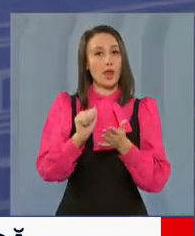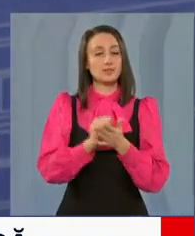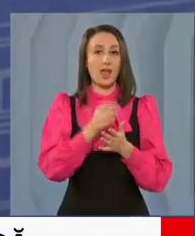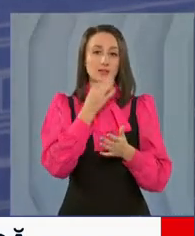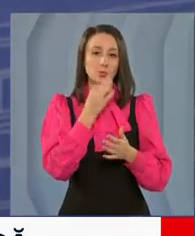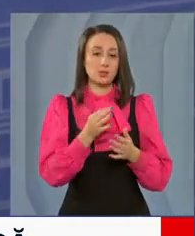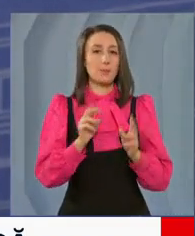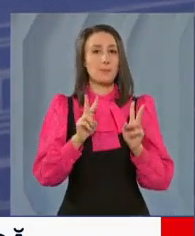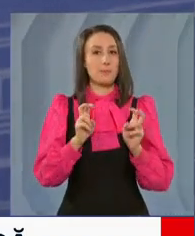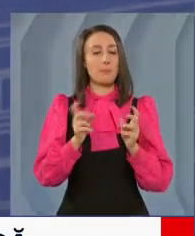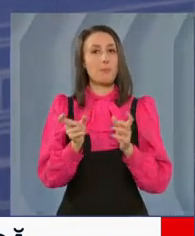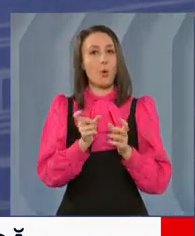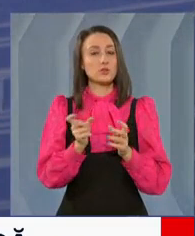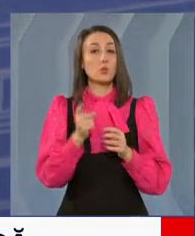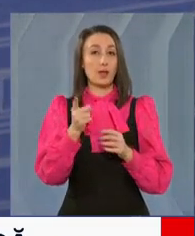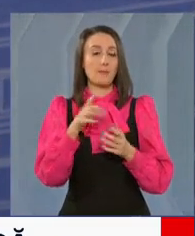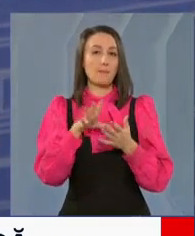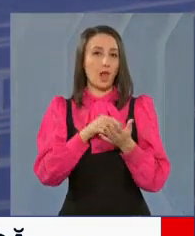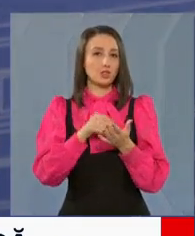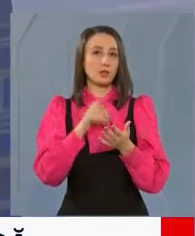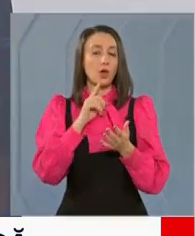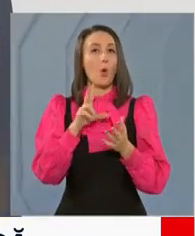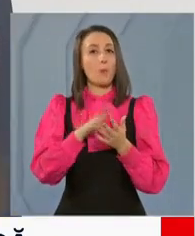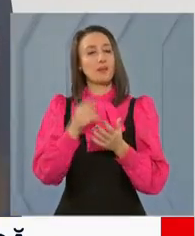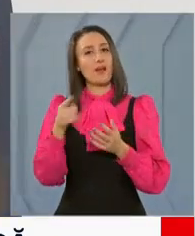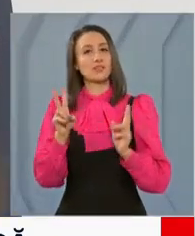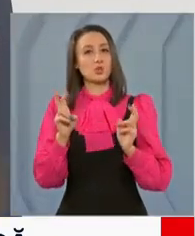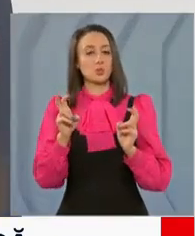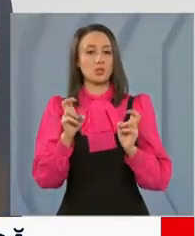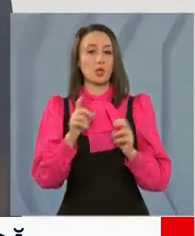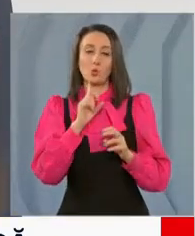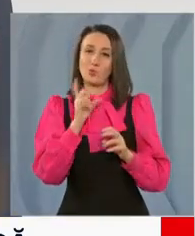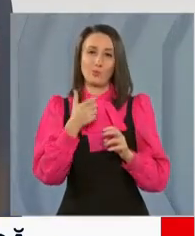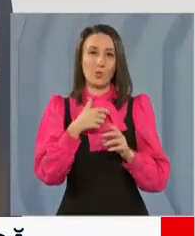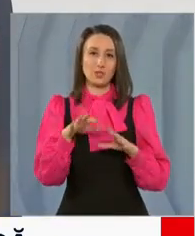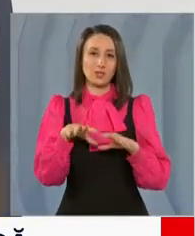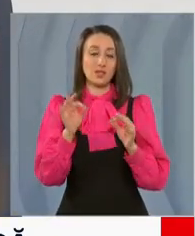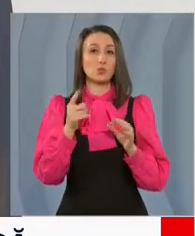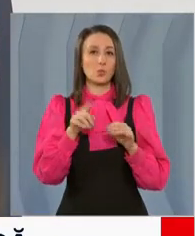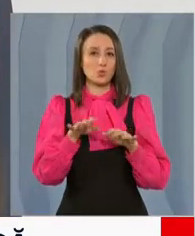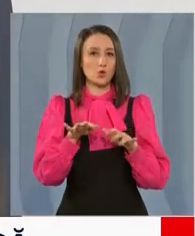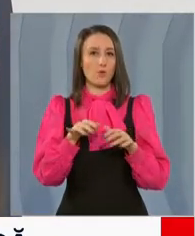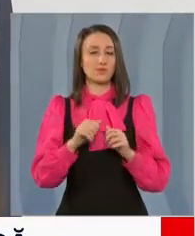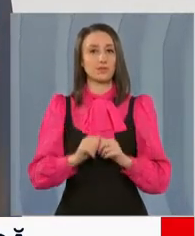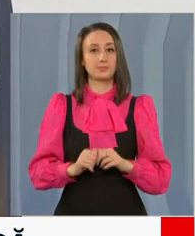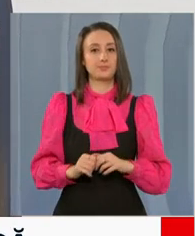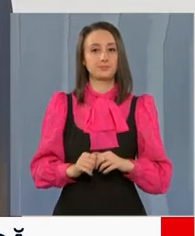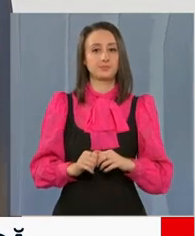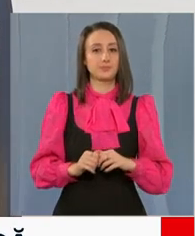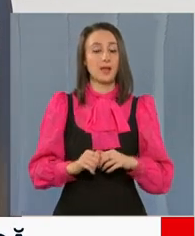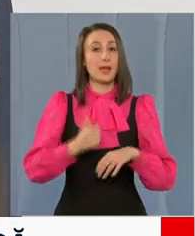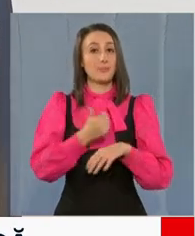Șercan susține că porțiunile plagiate de vizitat au fost copiate din surse tipărite care nu ar putea fi detectate cu un soft antiplagiat